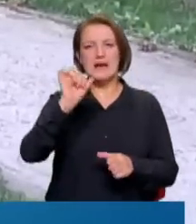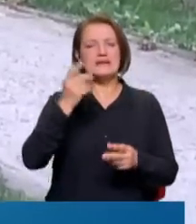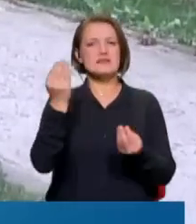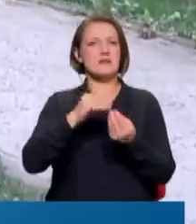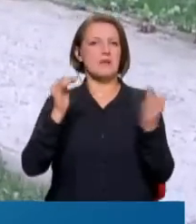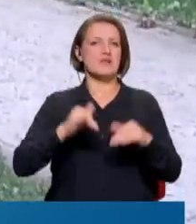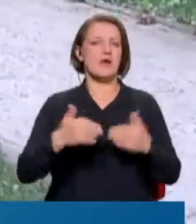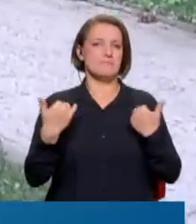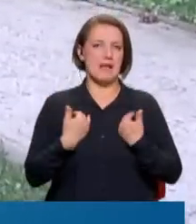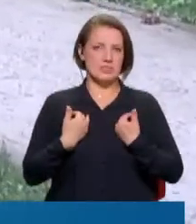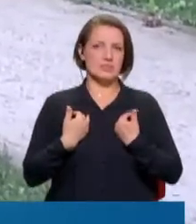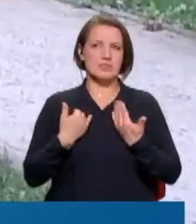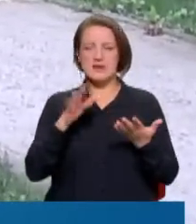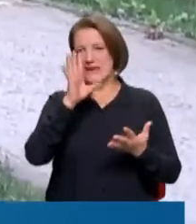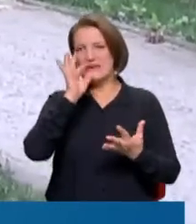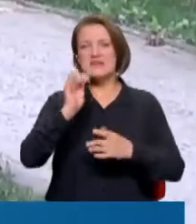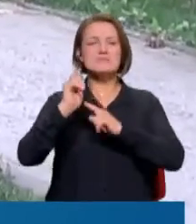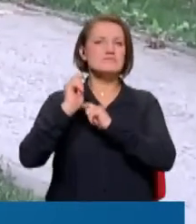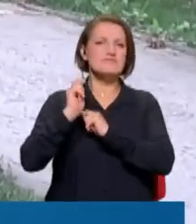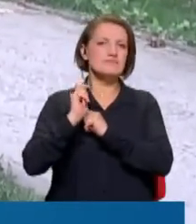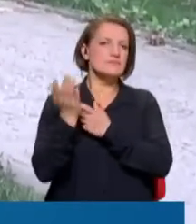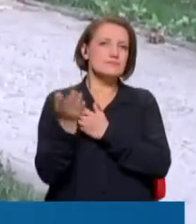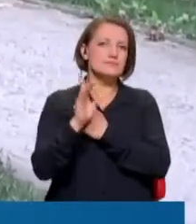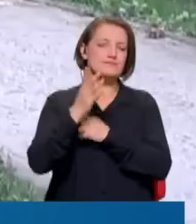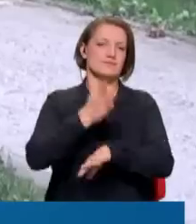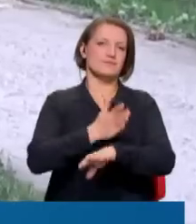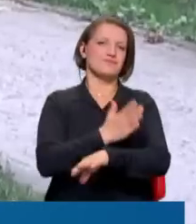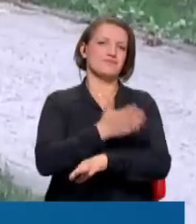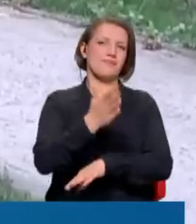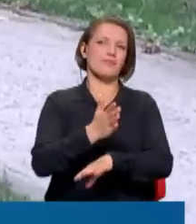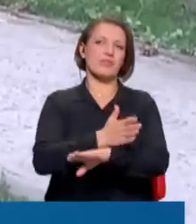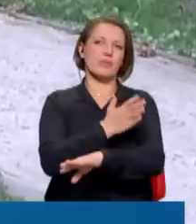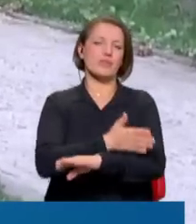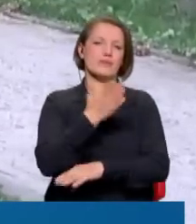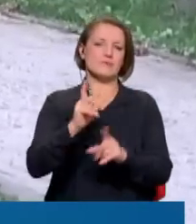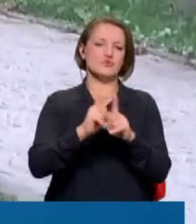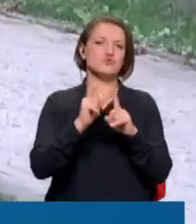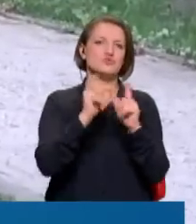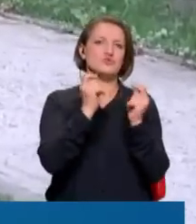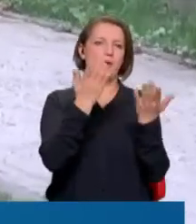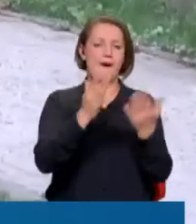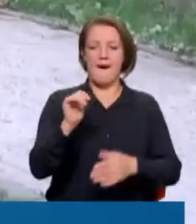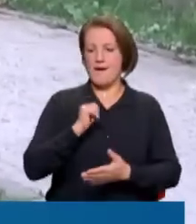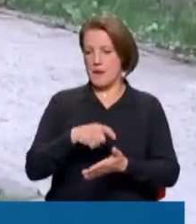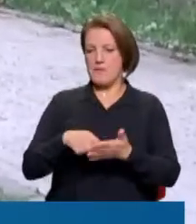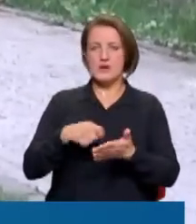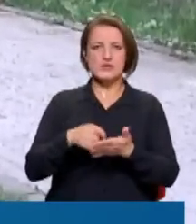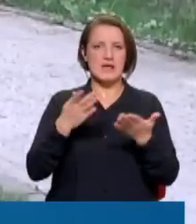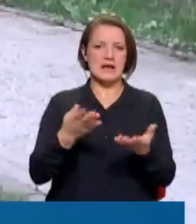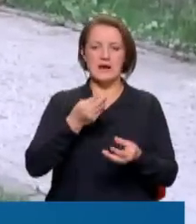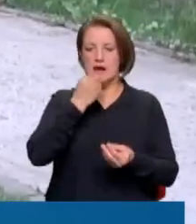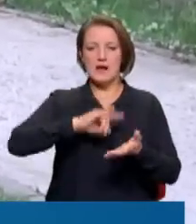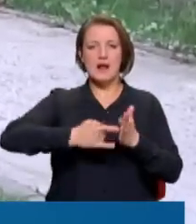gelecek E ben kime yükleyeceğim vatandaşa yükleyeceğim vatandaşın da durumu zor asgeri ücretle